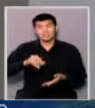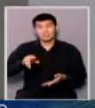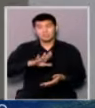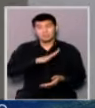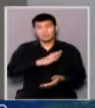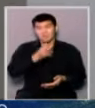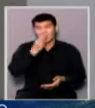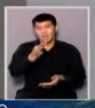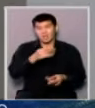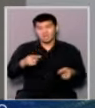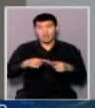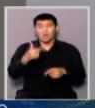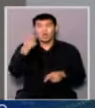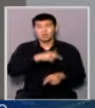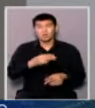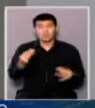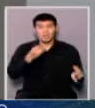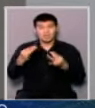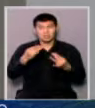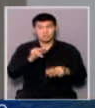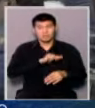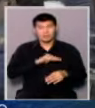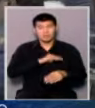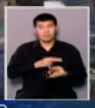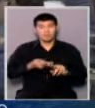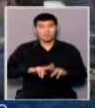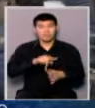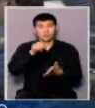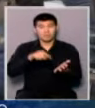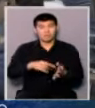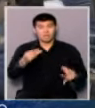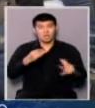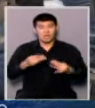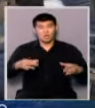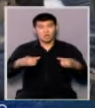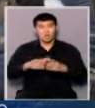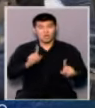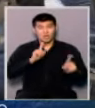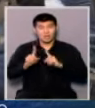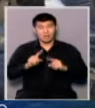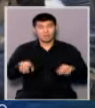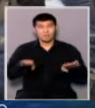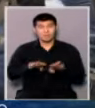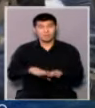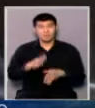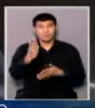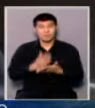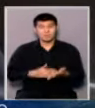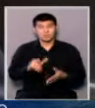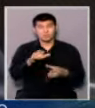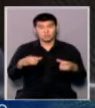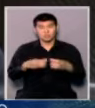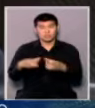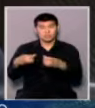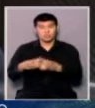была высказана критика за грубый разговор в ходе работы. Этот вопрос обсуждался на общем собрании. Тем не менее, большая часть членов